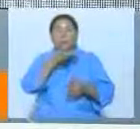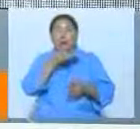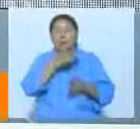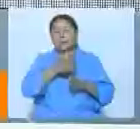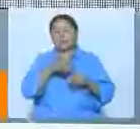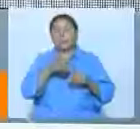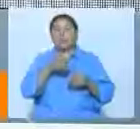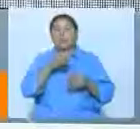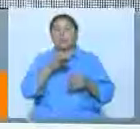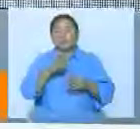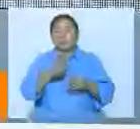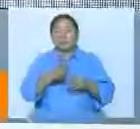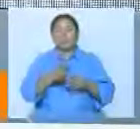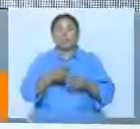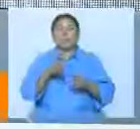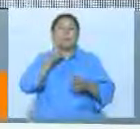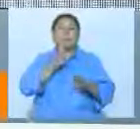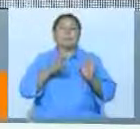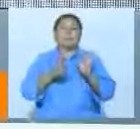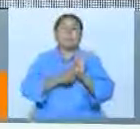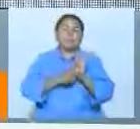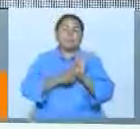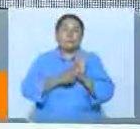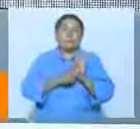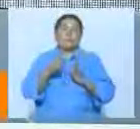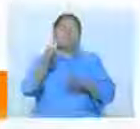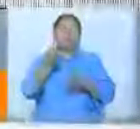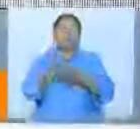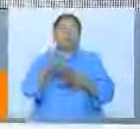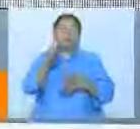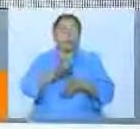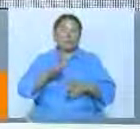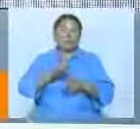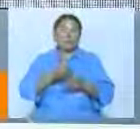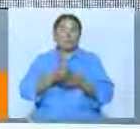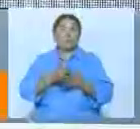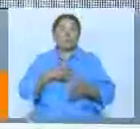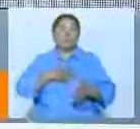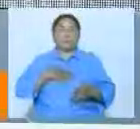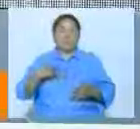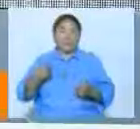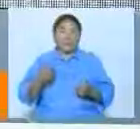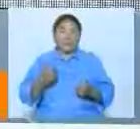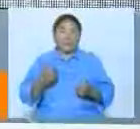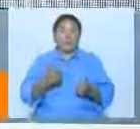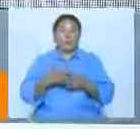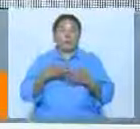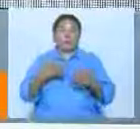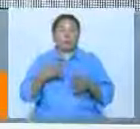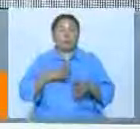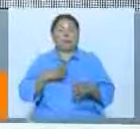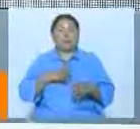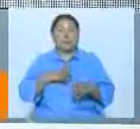шектеуге таңертең 8-ден әбеткі сағат 1-ге дейін. Себебі біздер тұтыну көбейетін